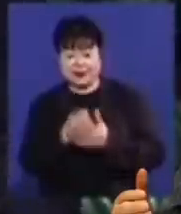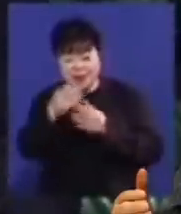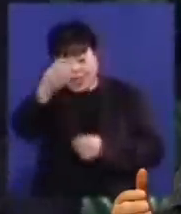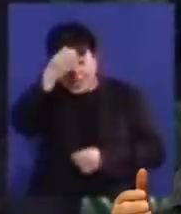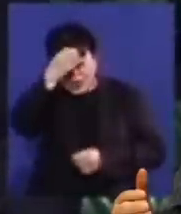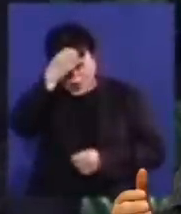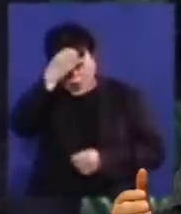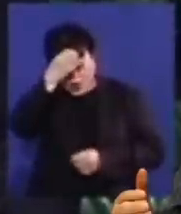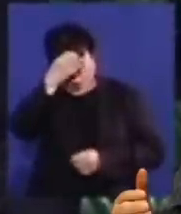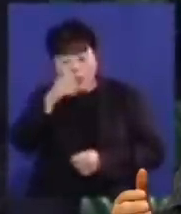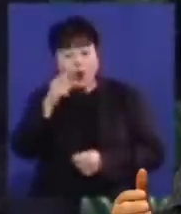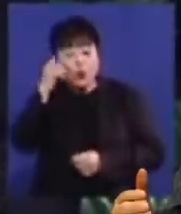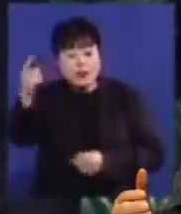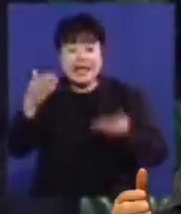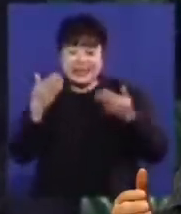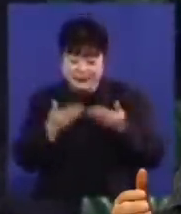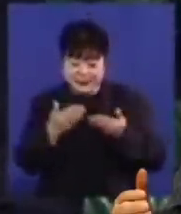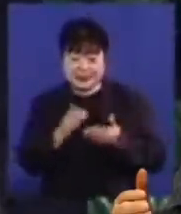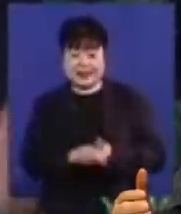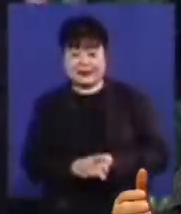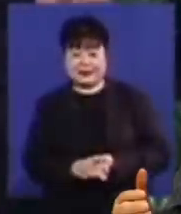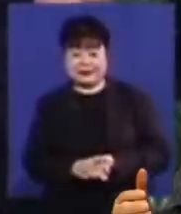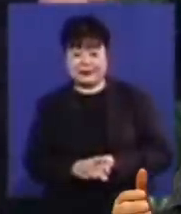기독교의 가장 위대한 역사는